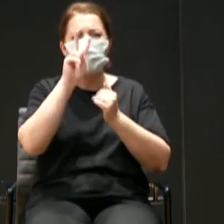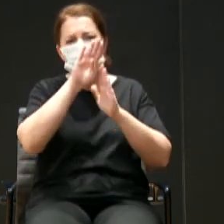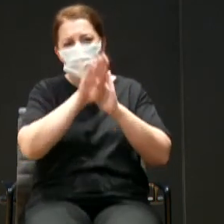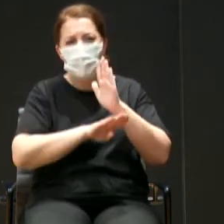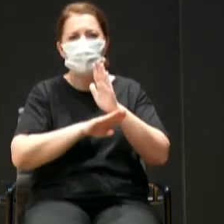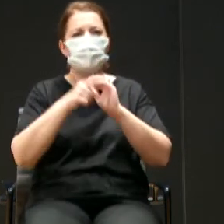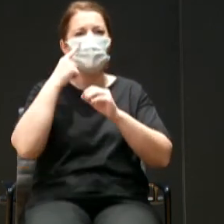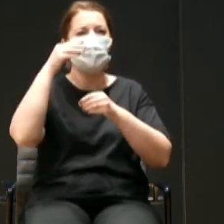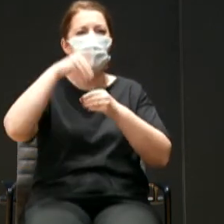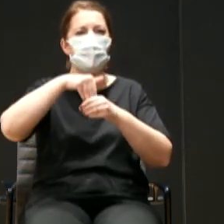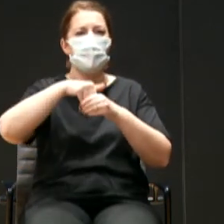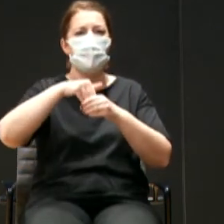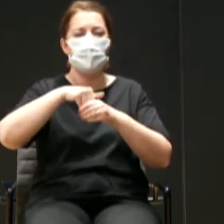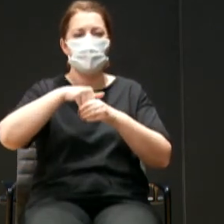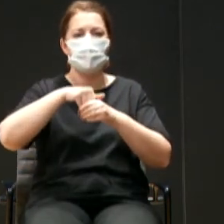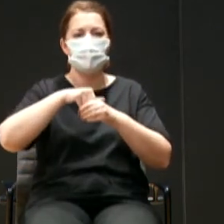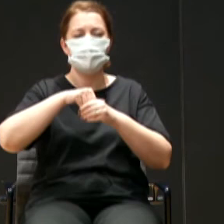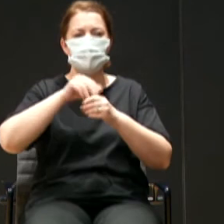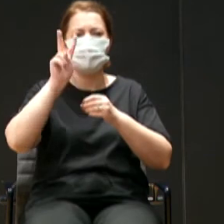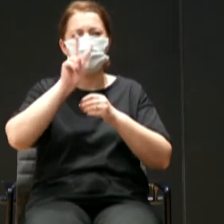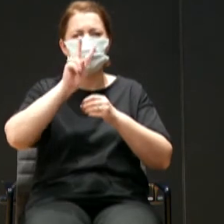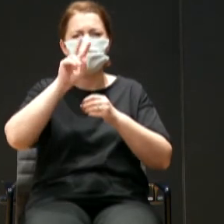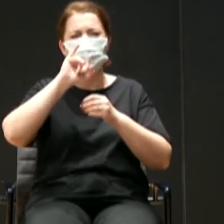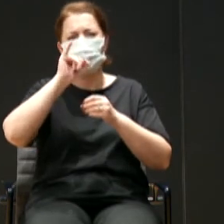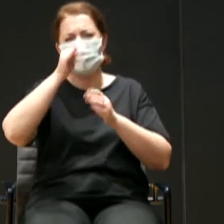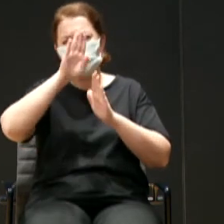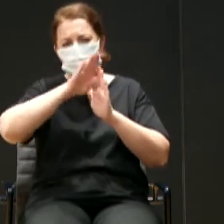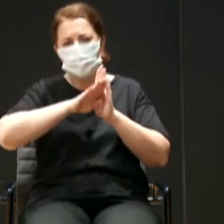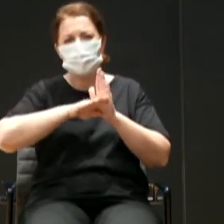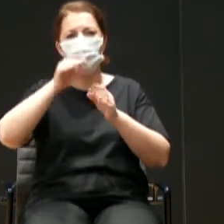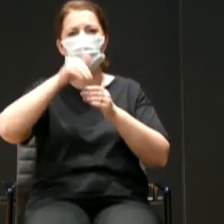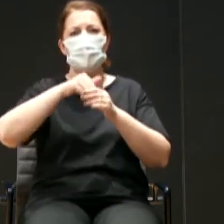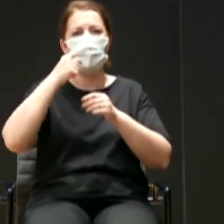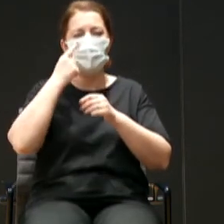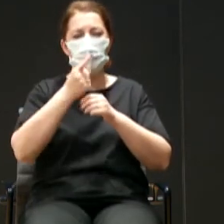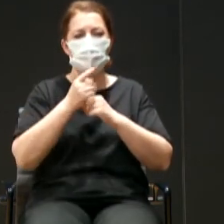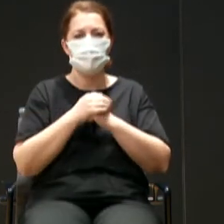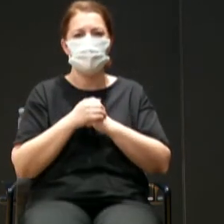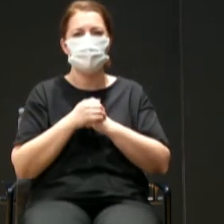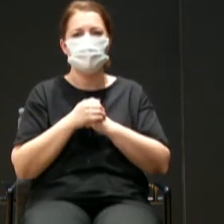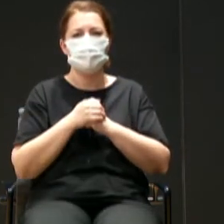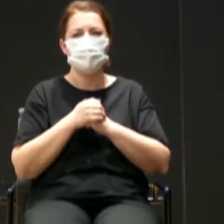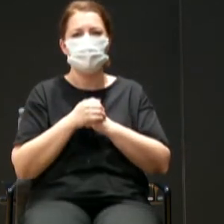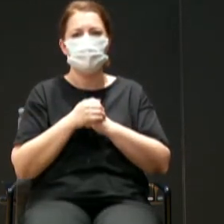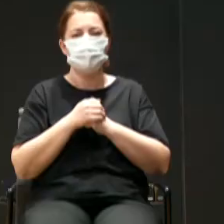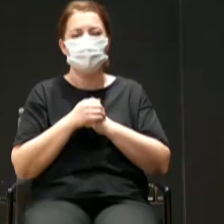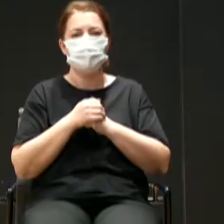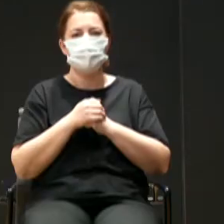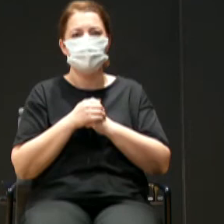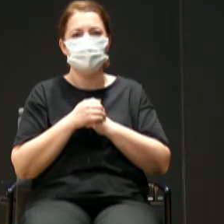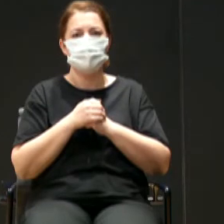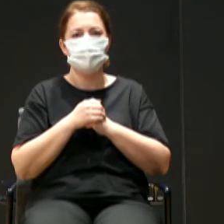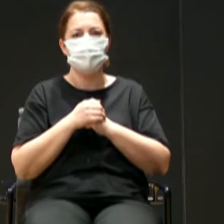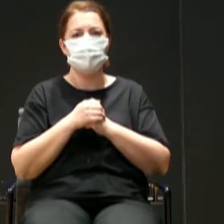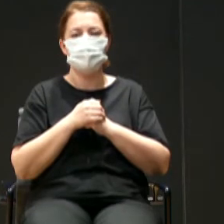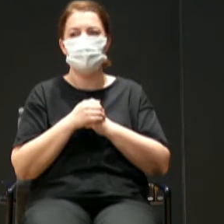AKP. 20'ler altında gözüküyor. Bunu yaşayacağız, göreceğiz. Sayın Başkanım, sizin